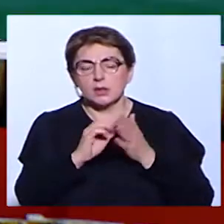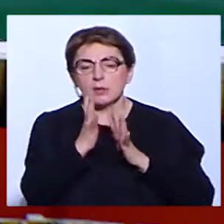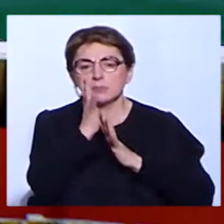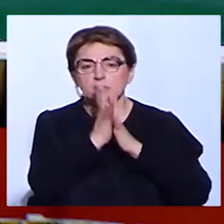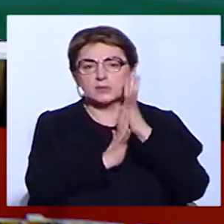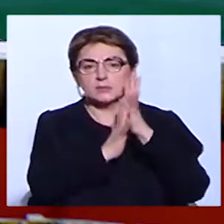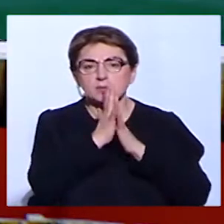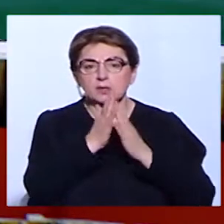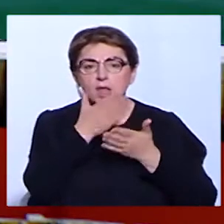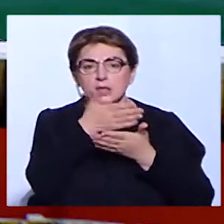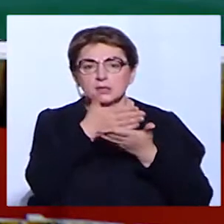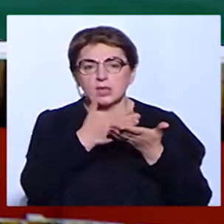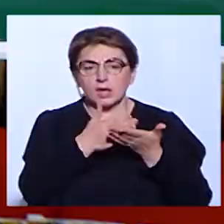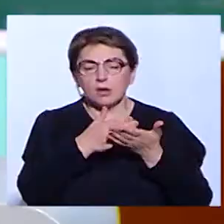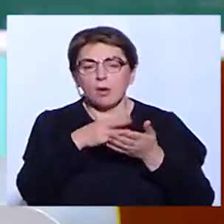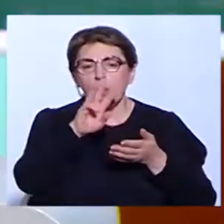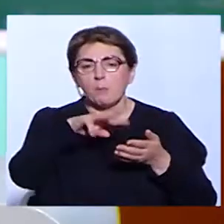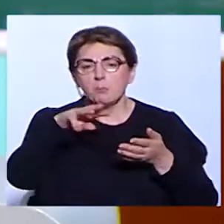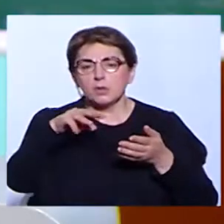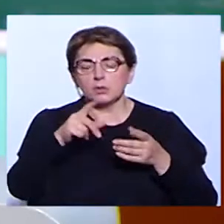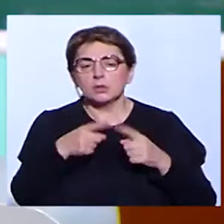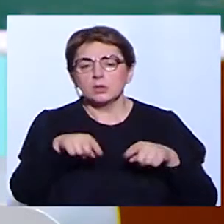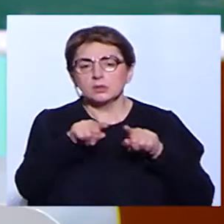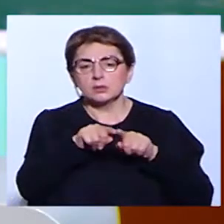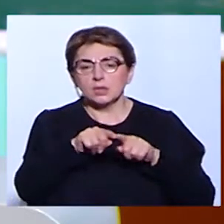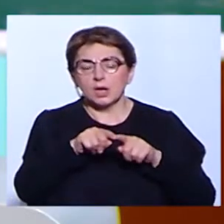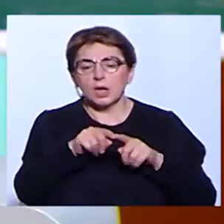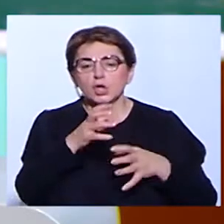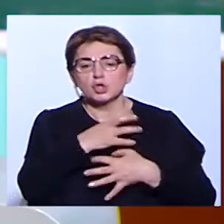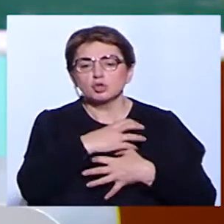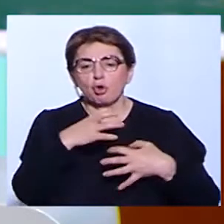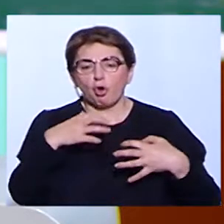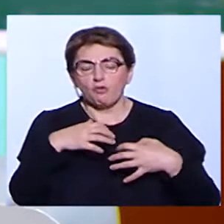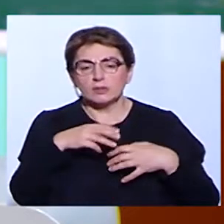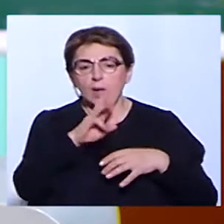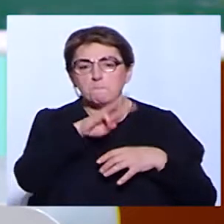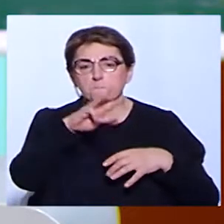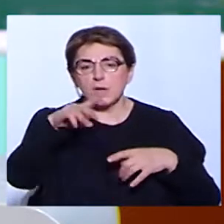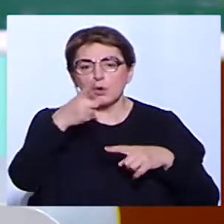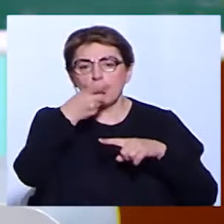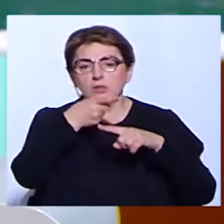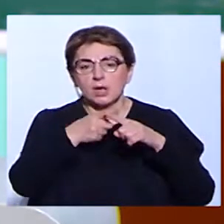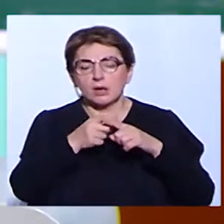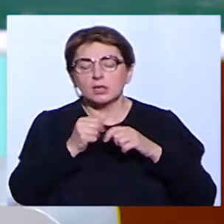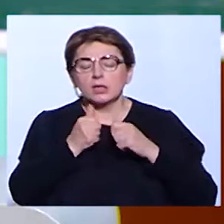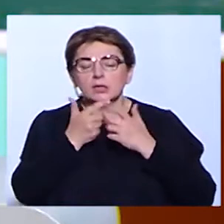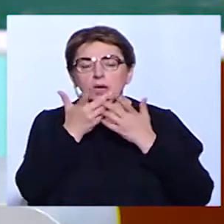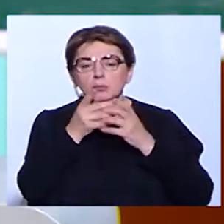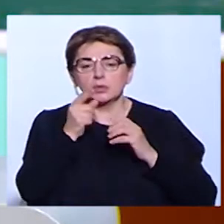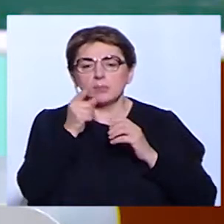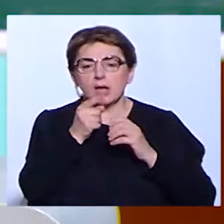mcenareta 9 milioni da tskhovelta milion 9 sakheoba randomimi 1000